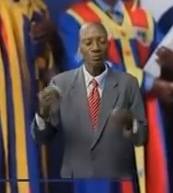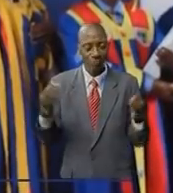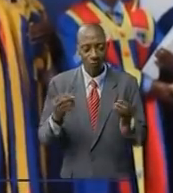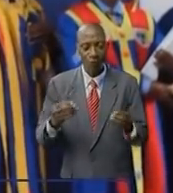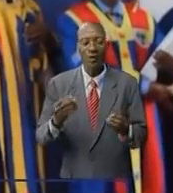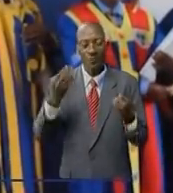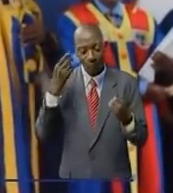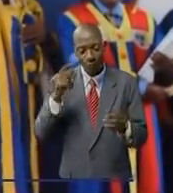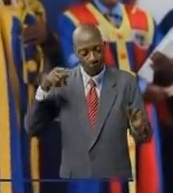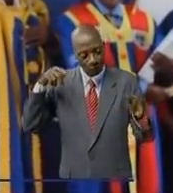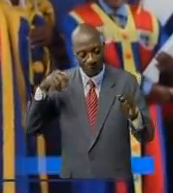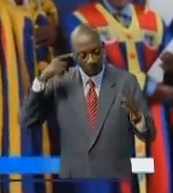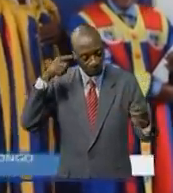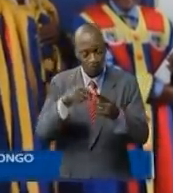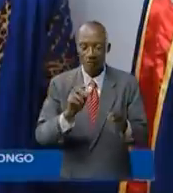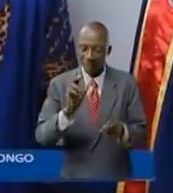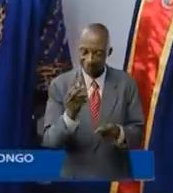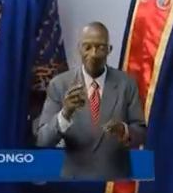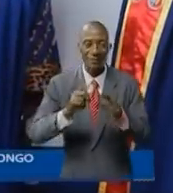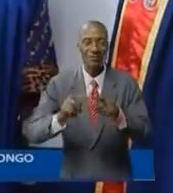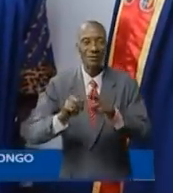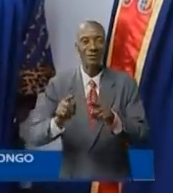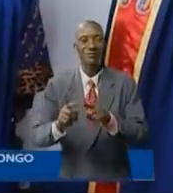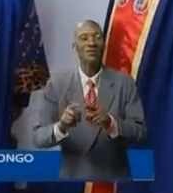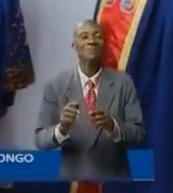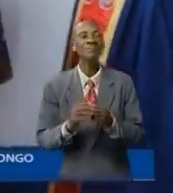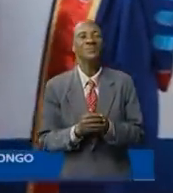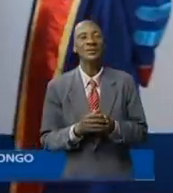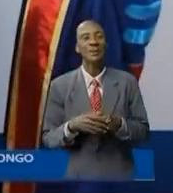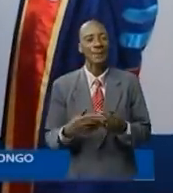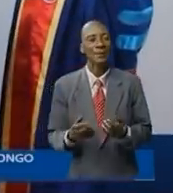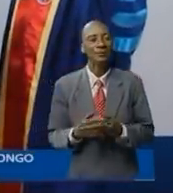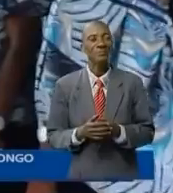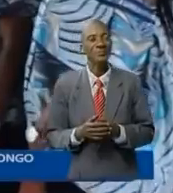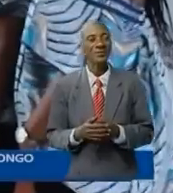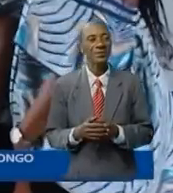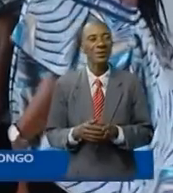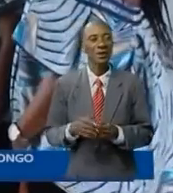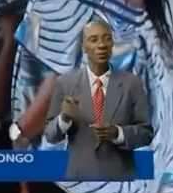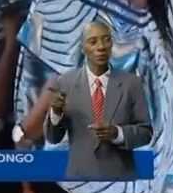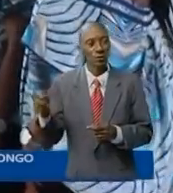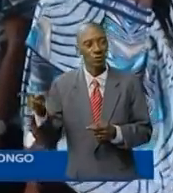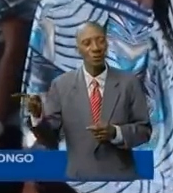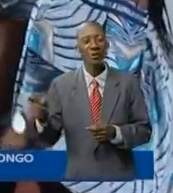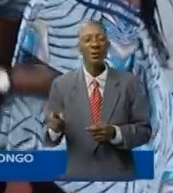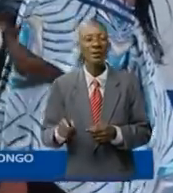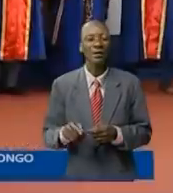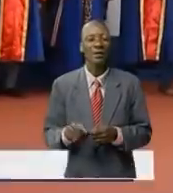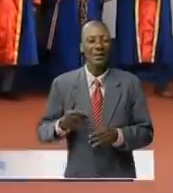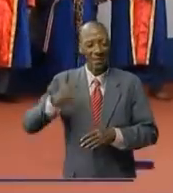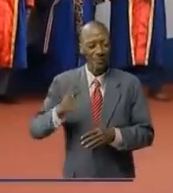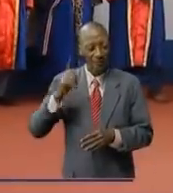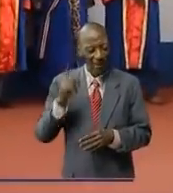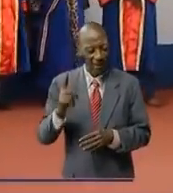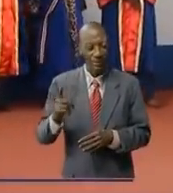ouvrages scientifiques publiés. Le professeur Dr Anissé Mboura Mbahika est aussi expert de la CIRGL pour la République